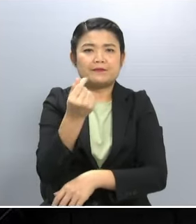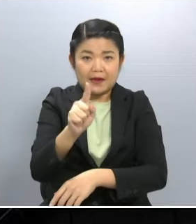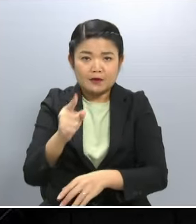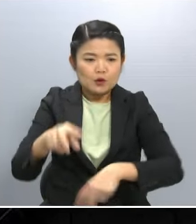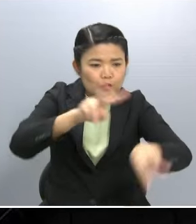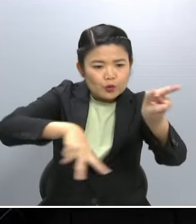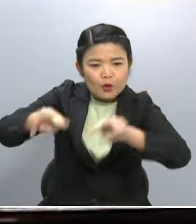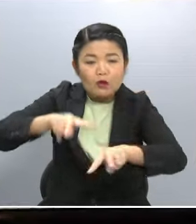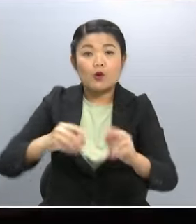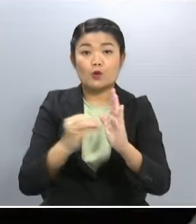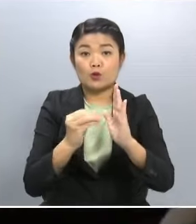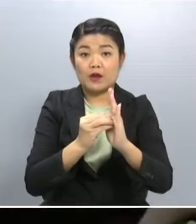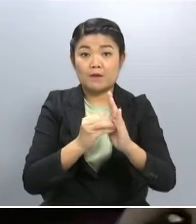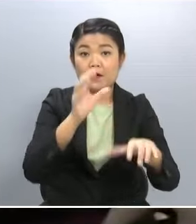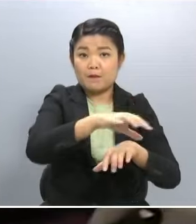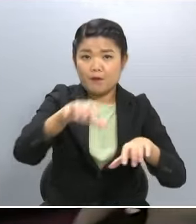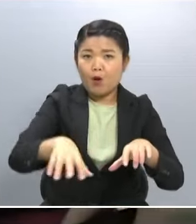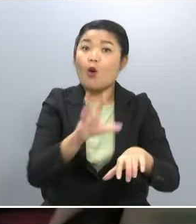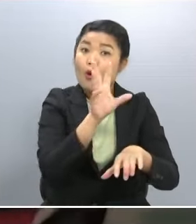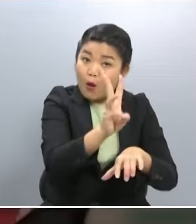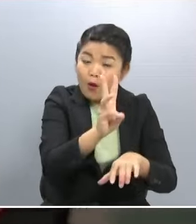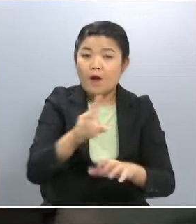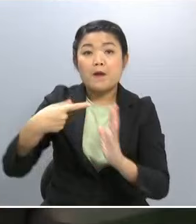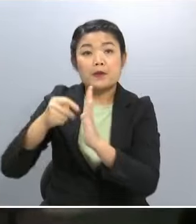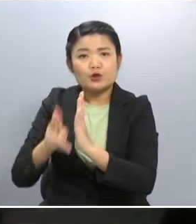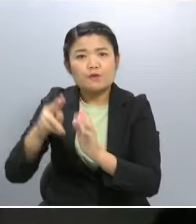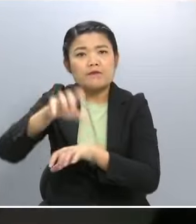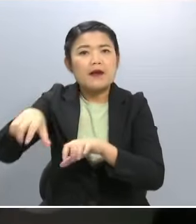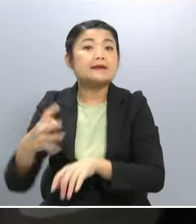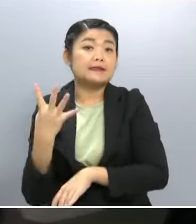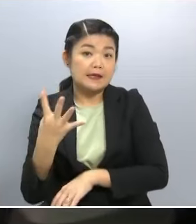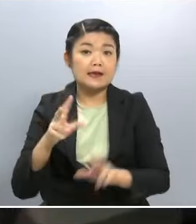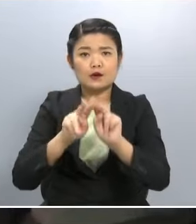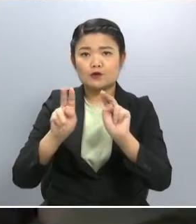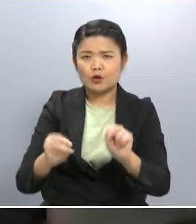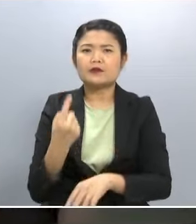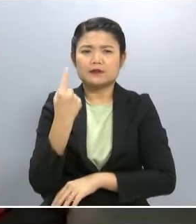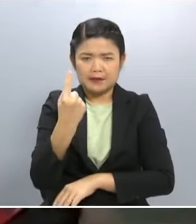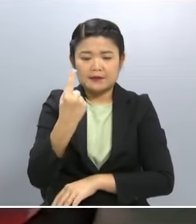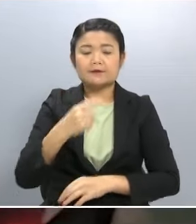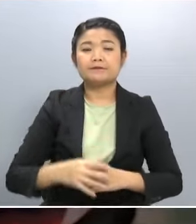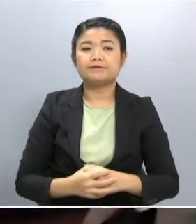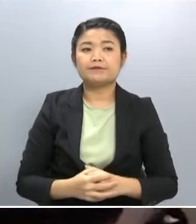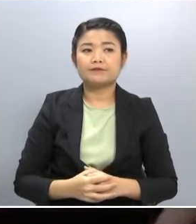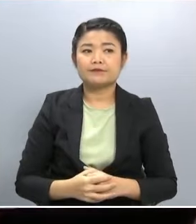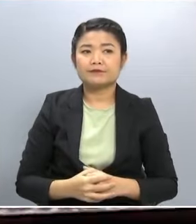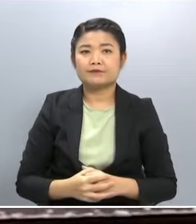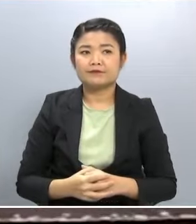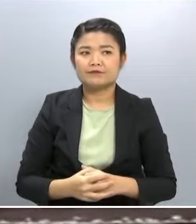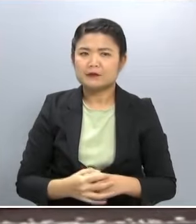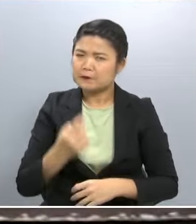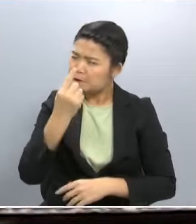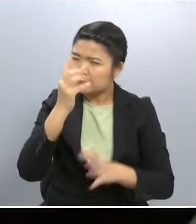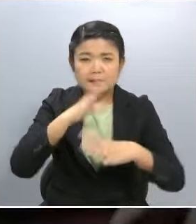6จุดนะคะปทุมนาทีปทุมธานี 4จุดแล้วก็มีนนทบุรีอีกจุดนึงค่ะแล้วหนึ่งในจุด